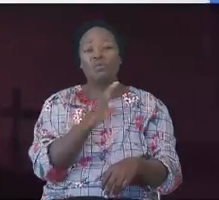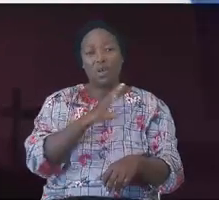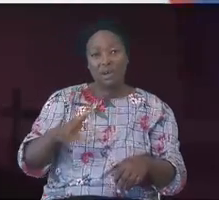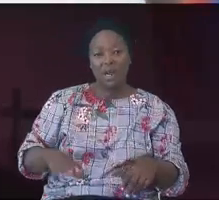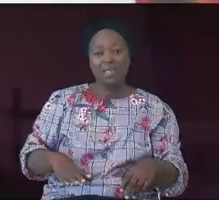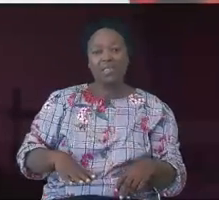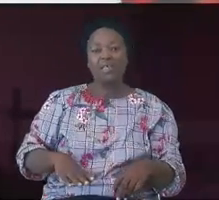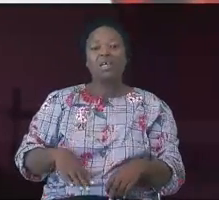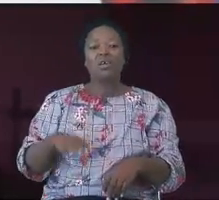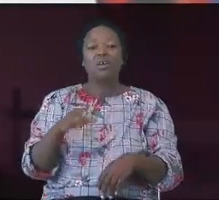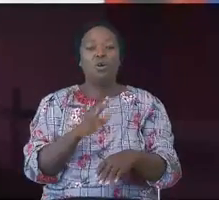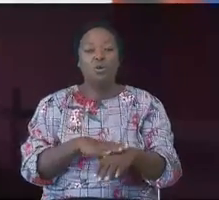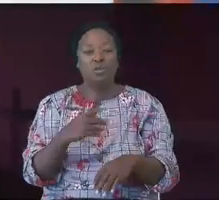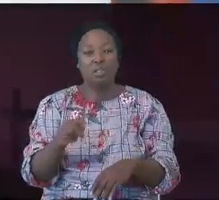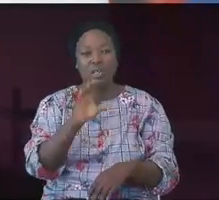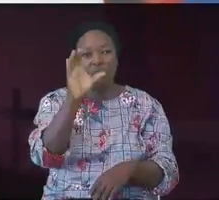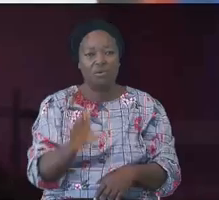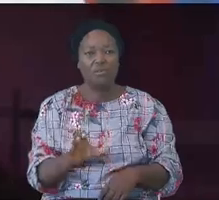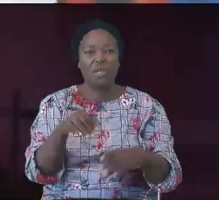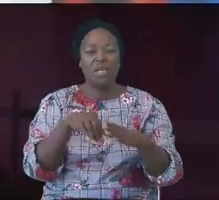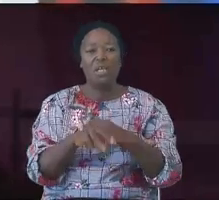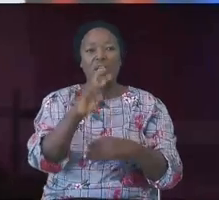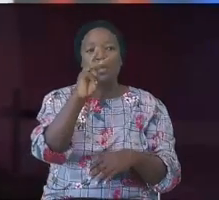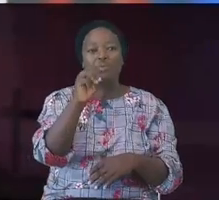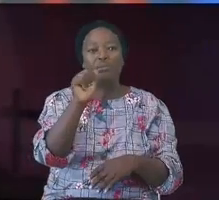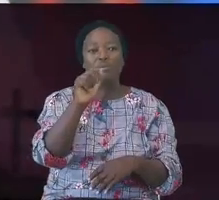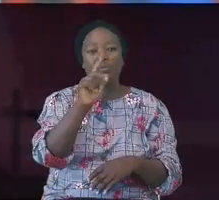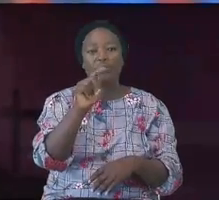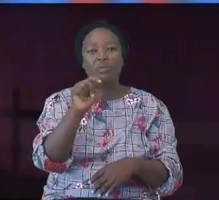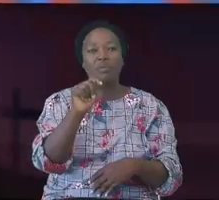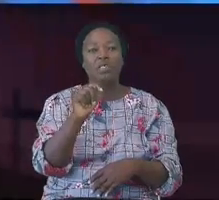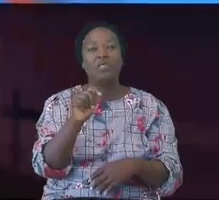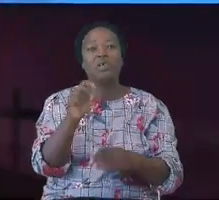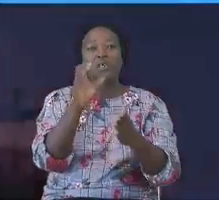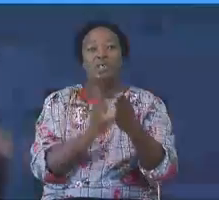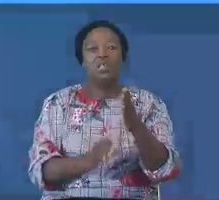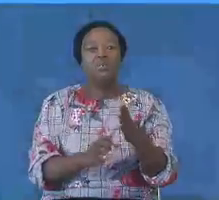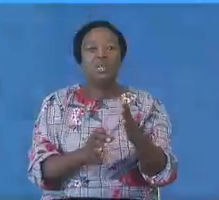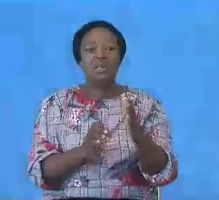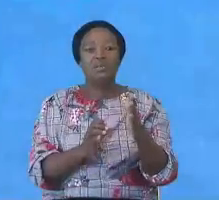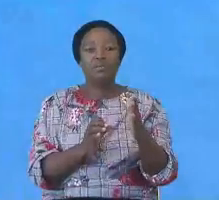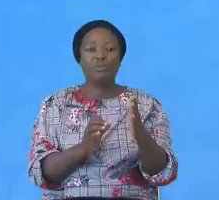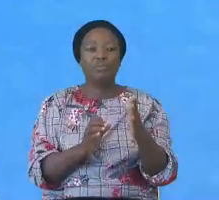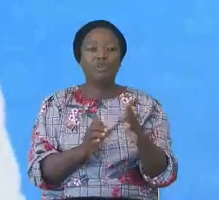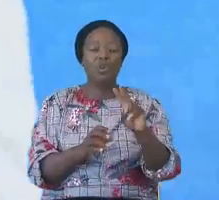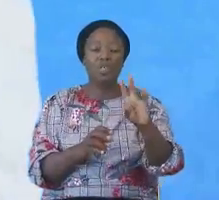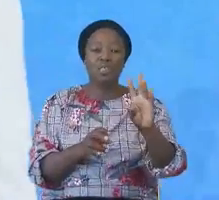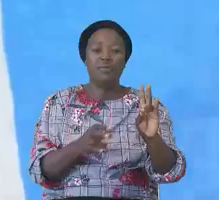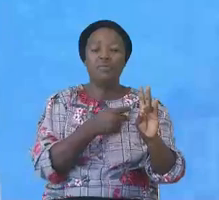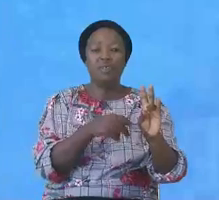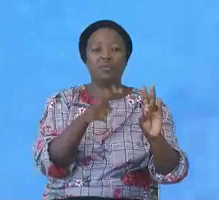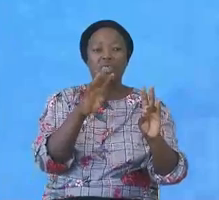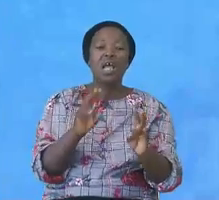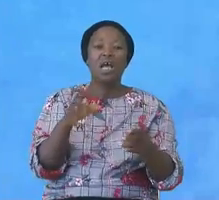Les sept déclarations miraculeuses de la croix. Ouvrez votre Bible avec moi en